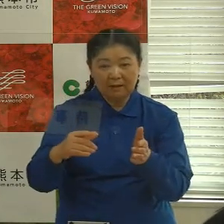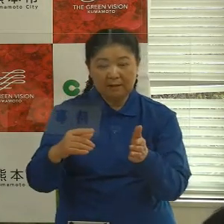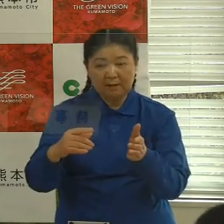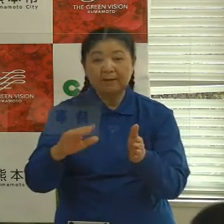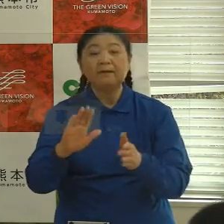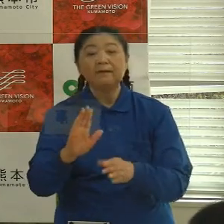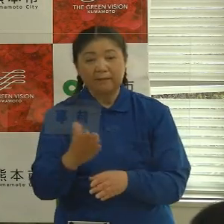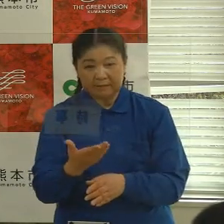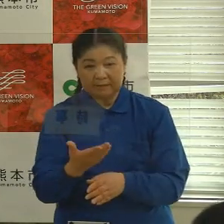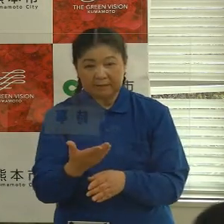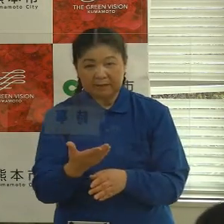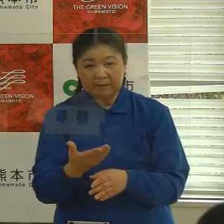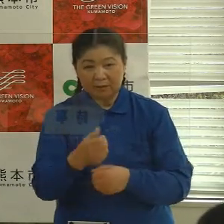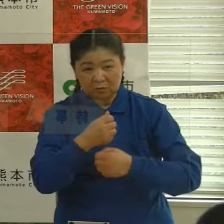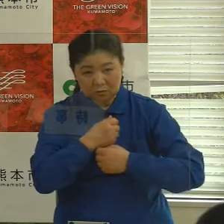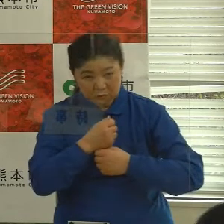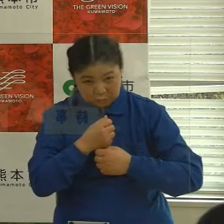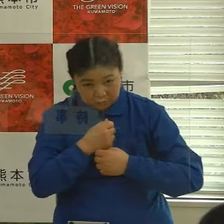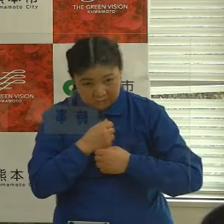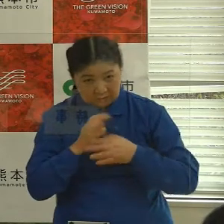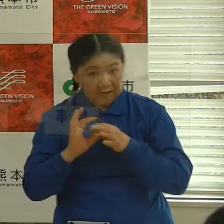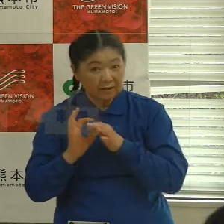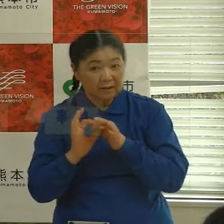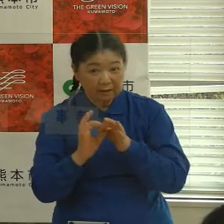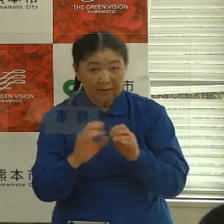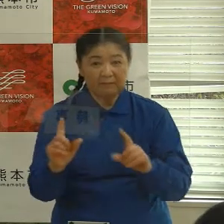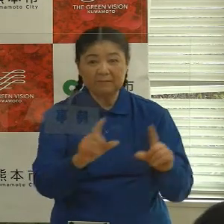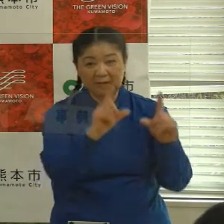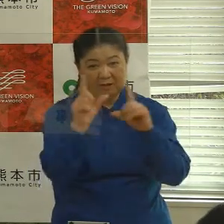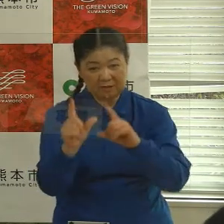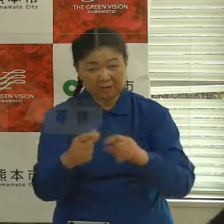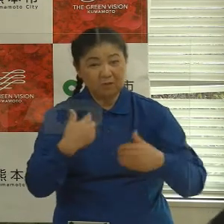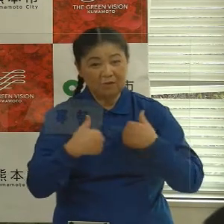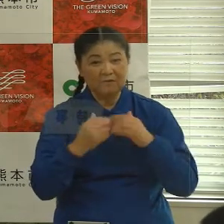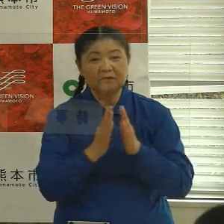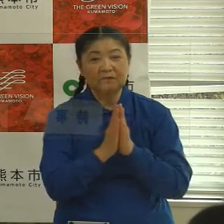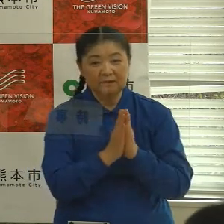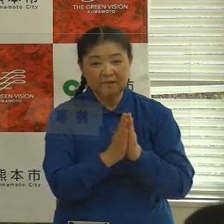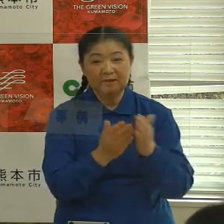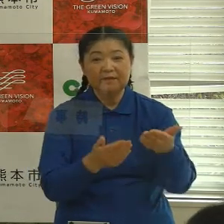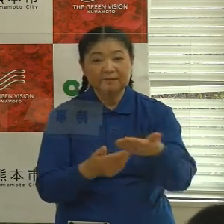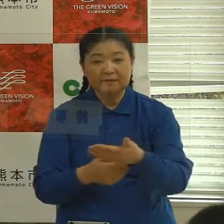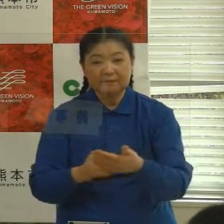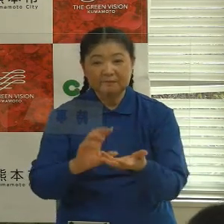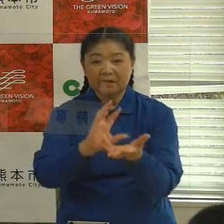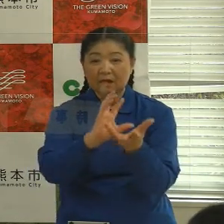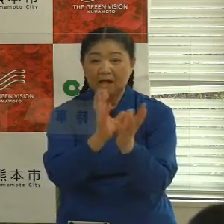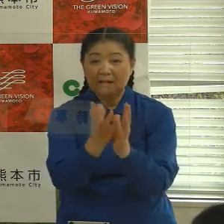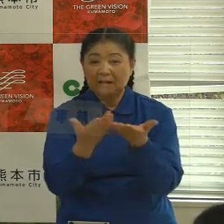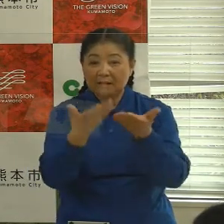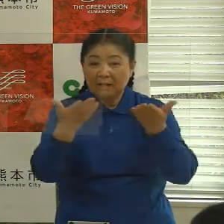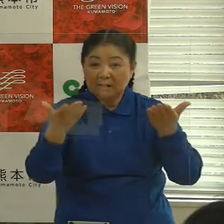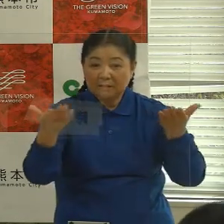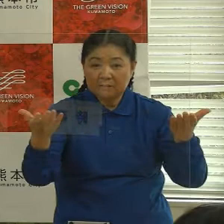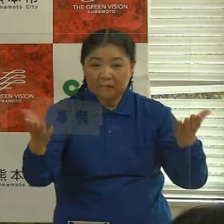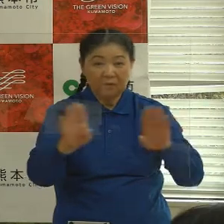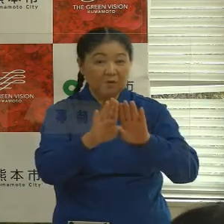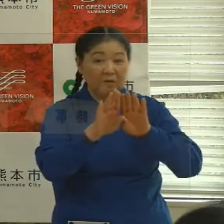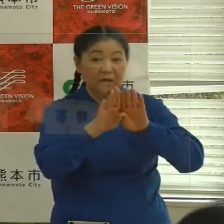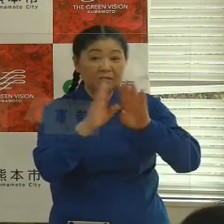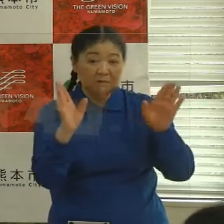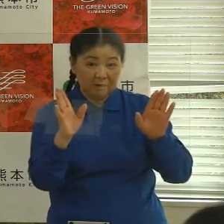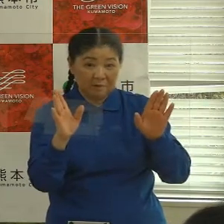ちょっと注意してしながら日常生活を楽しんでほしいということで、その中で花博も始まりました